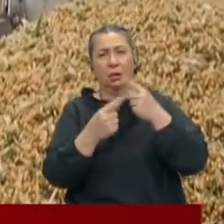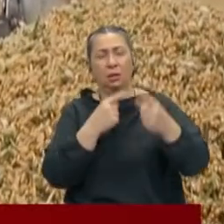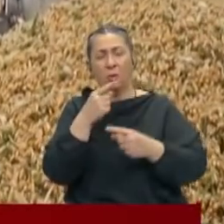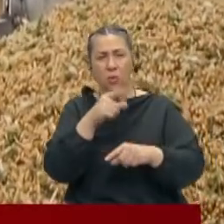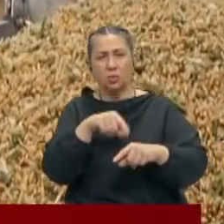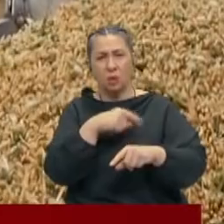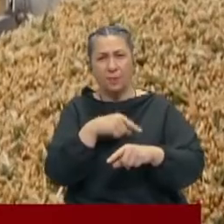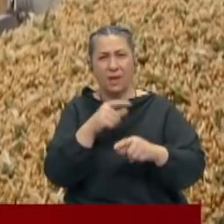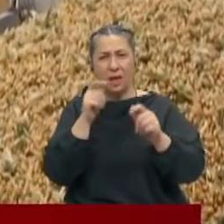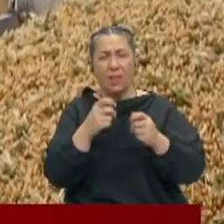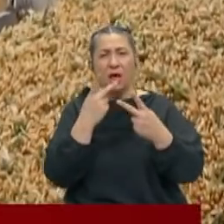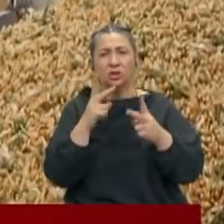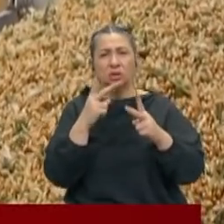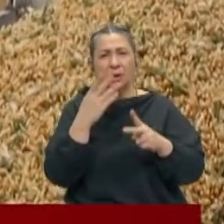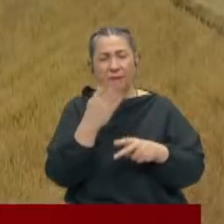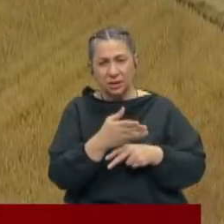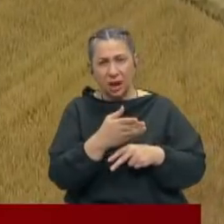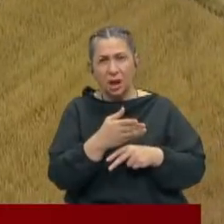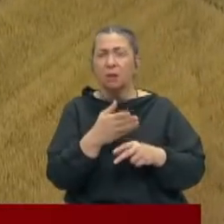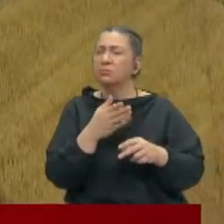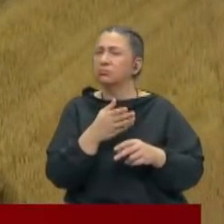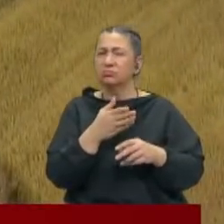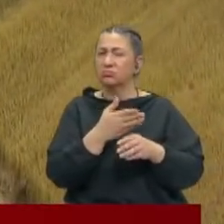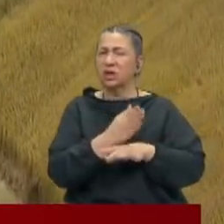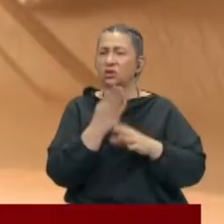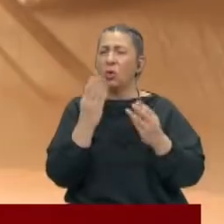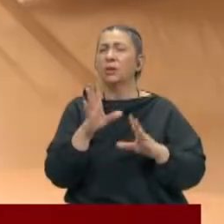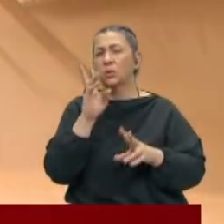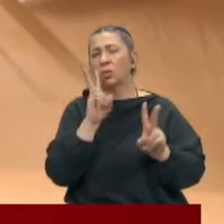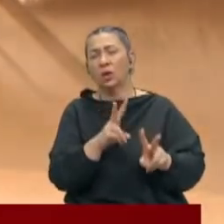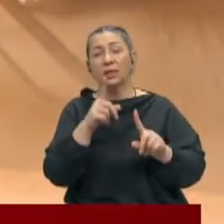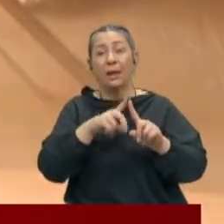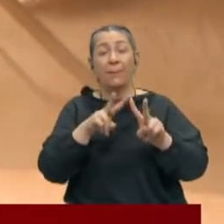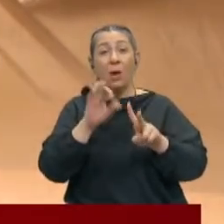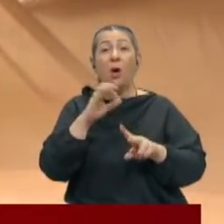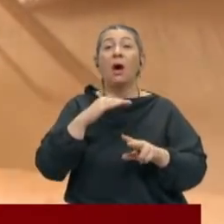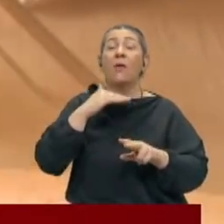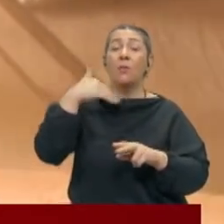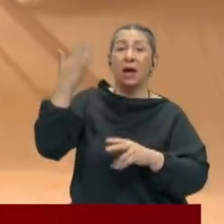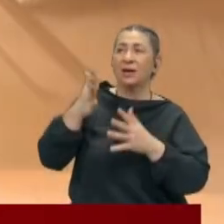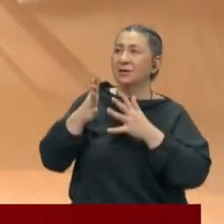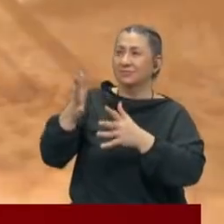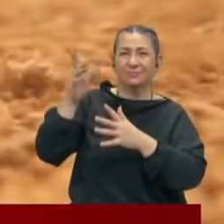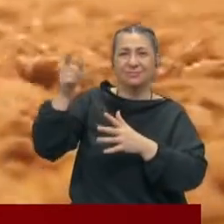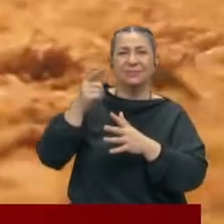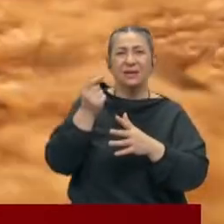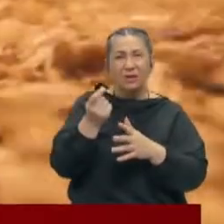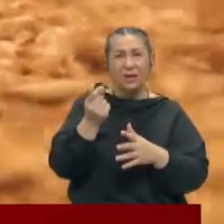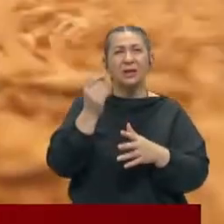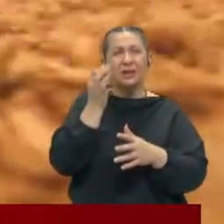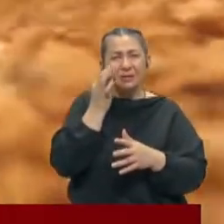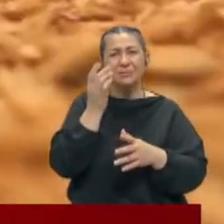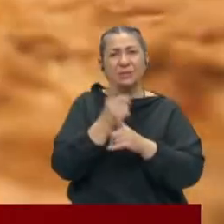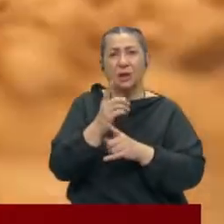o dönemde yapılan açıklamalarında gerçekçi olmadığı görüldü. TMO ithal buğday arpa ihaleleri açmaya devam